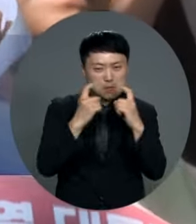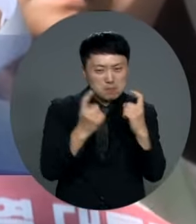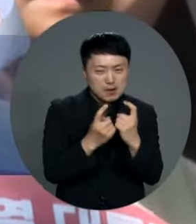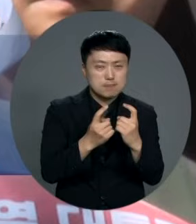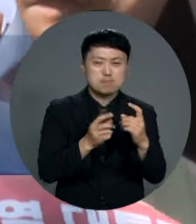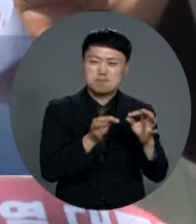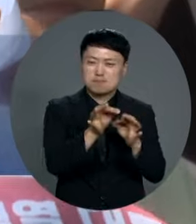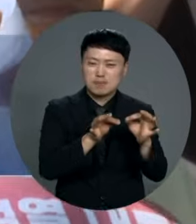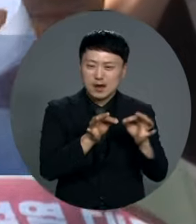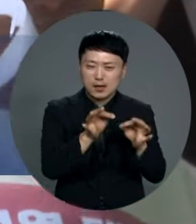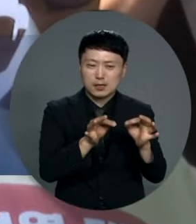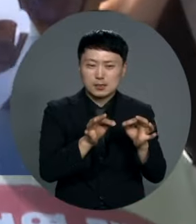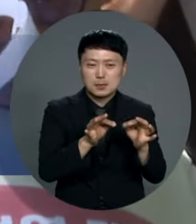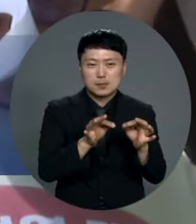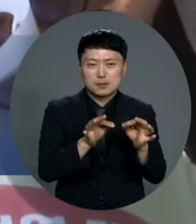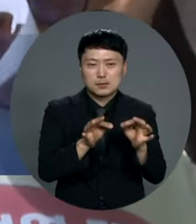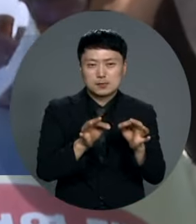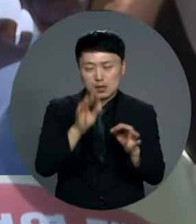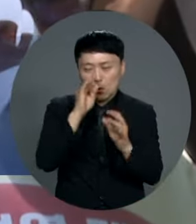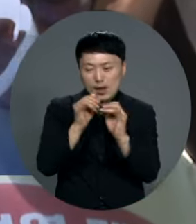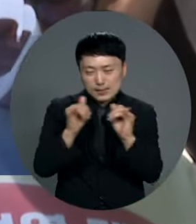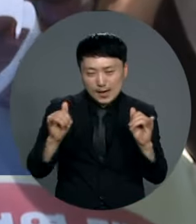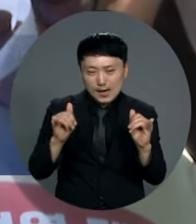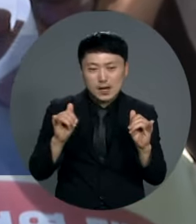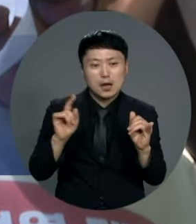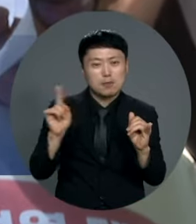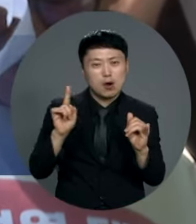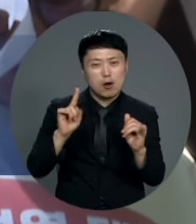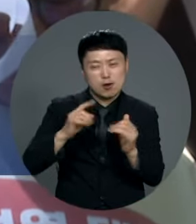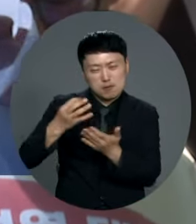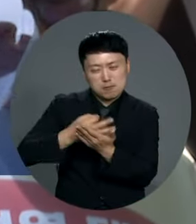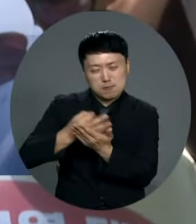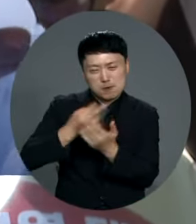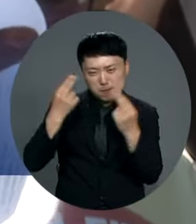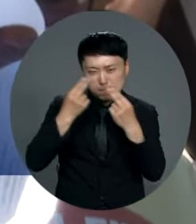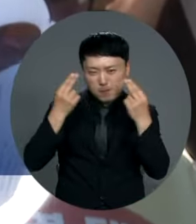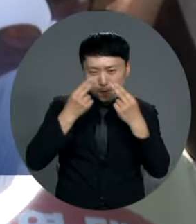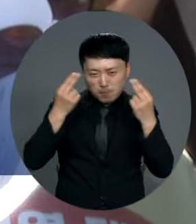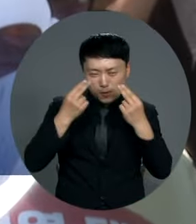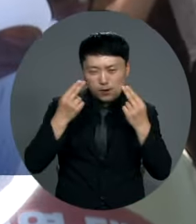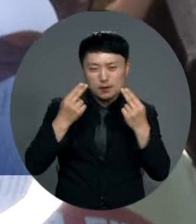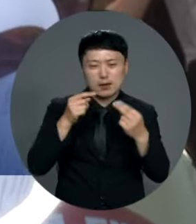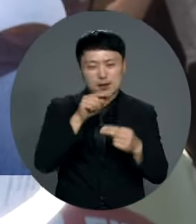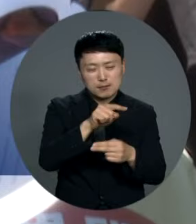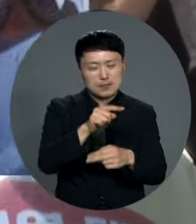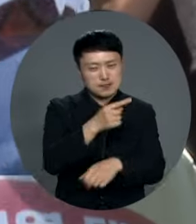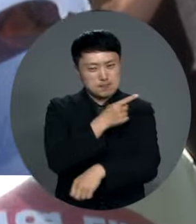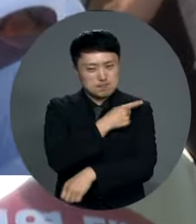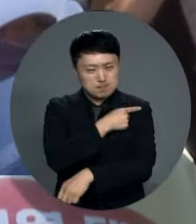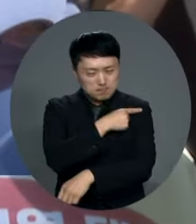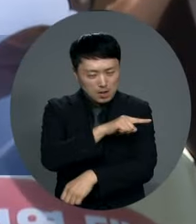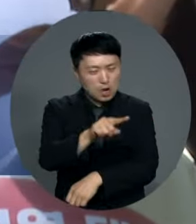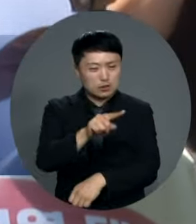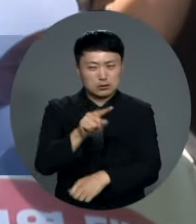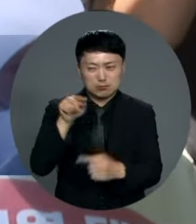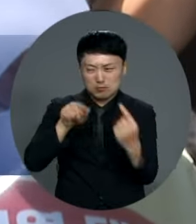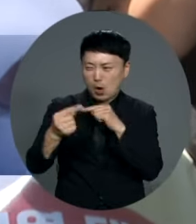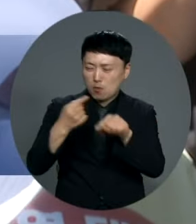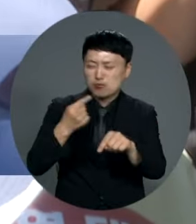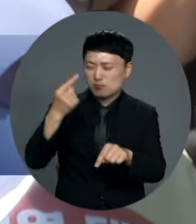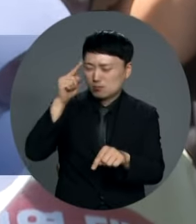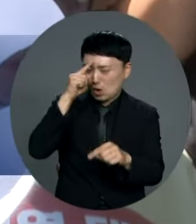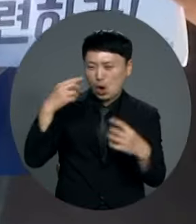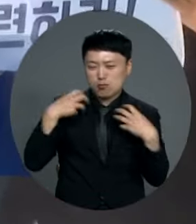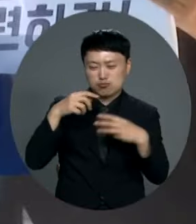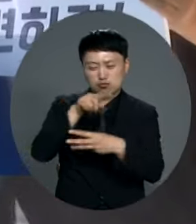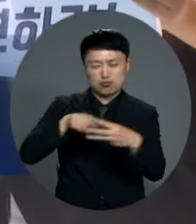더욱 강화해 환자는 물론 더 나아가 시민들을 돈벌이 수단으로만 보는 무모하고 무능하며 불통인 정부가 바로